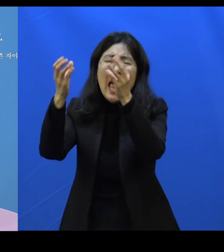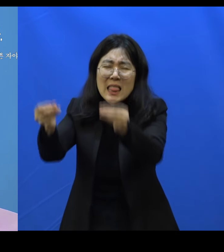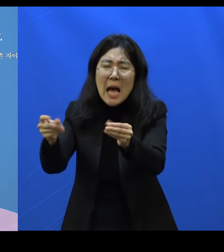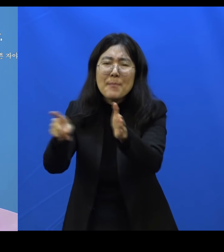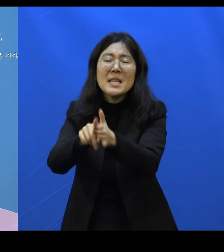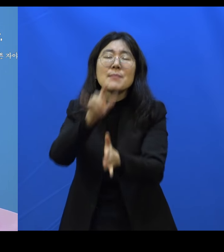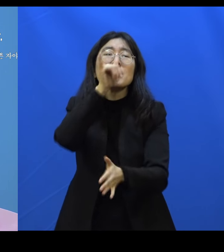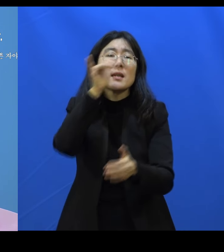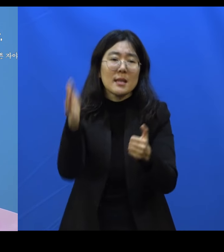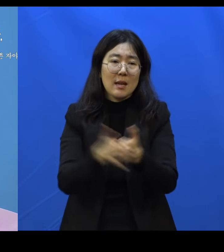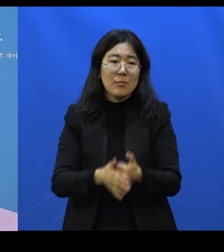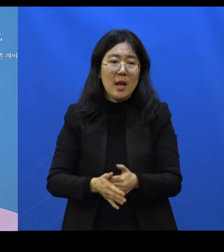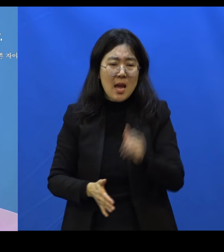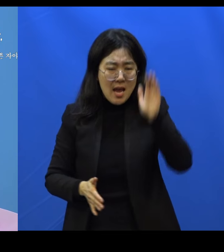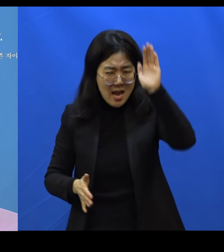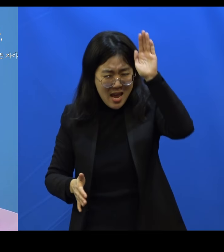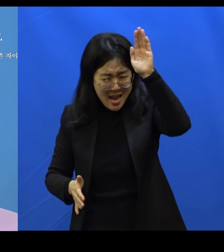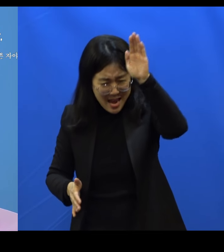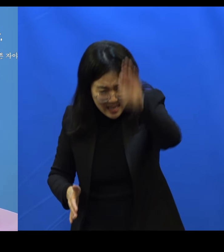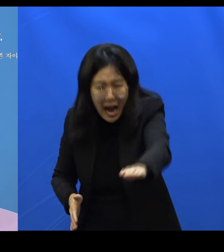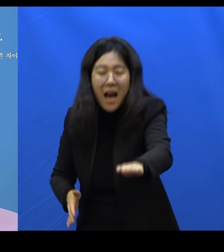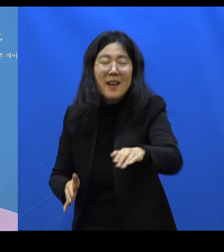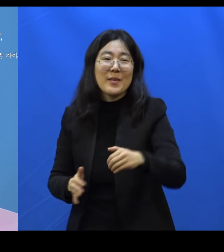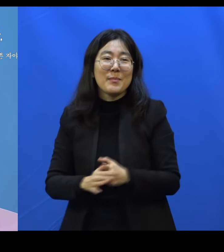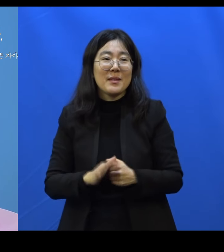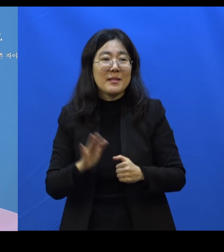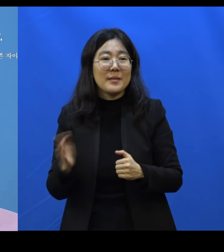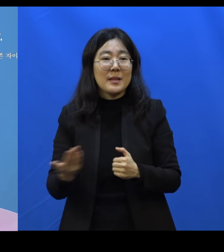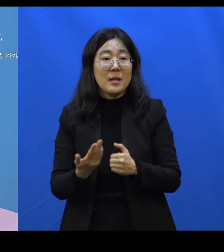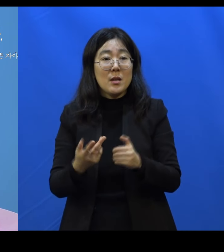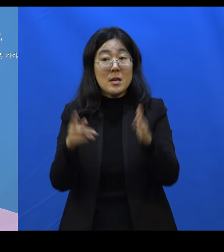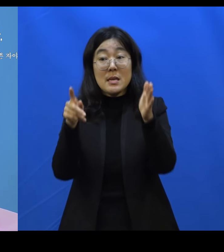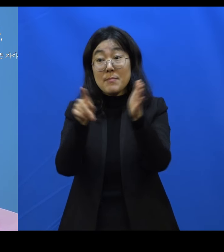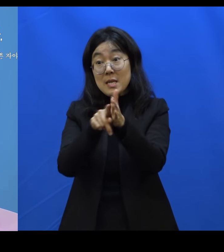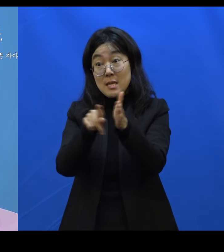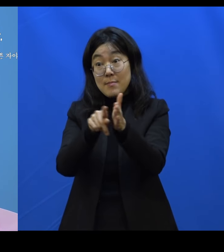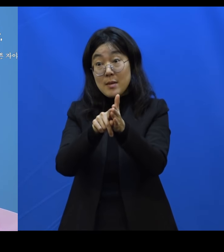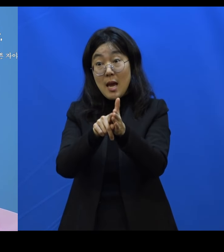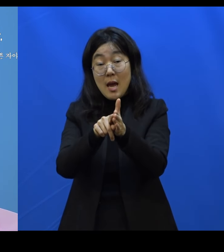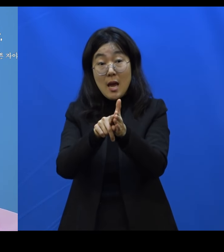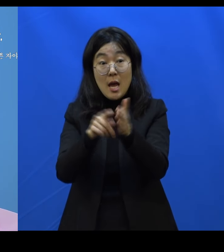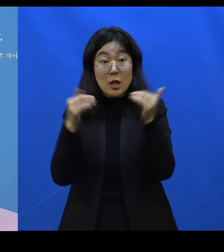성도 여러분, 이 영적 성장의 단계가 있어요.